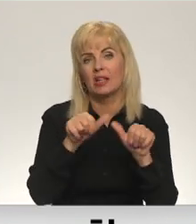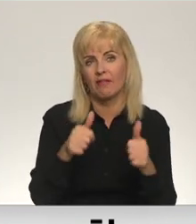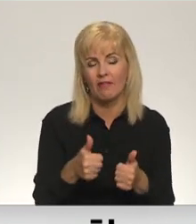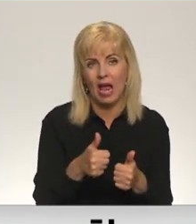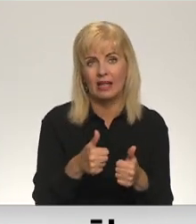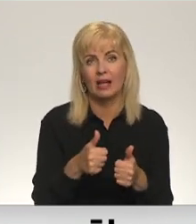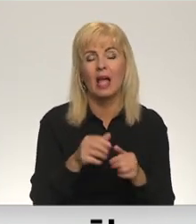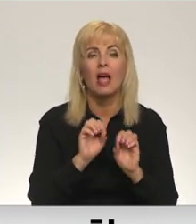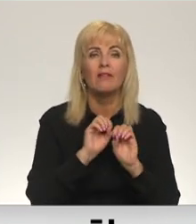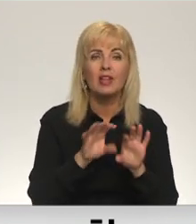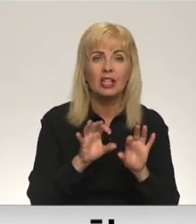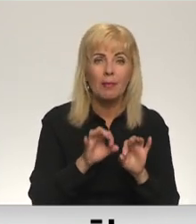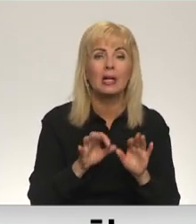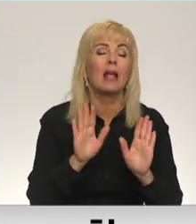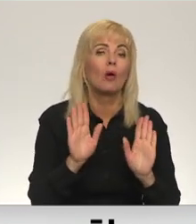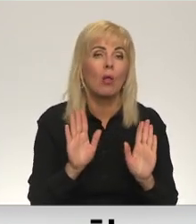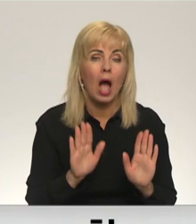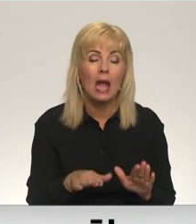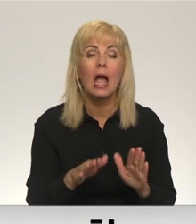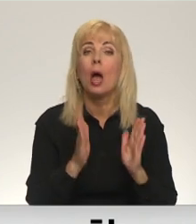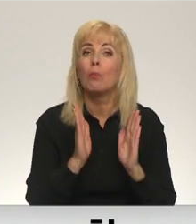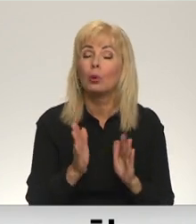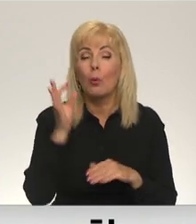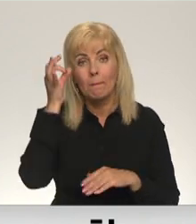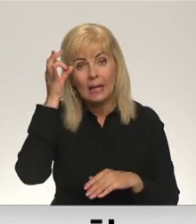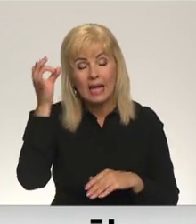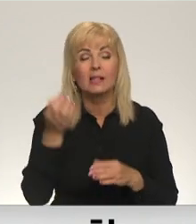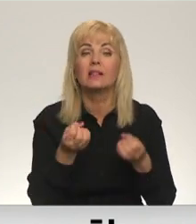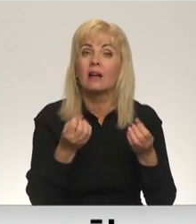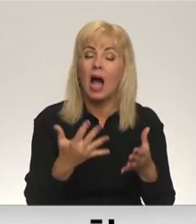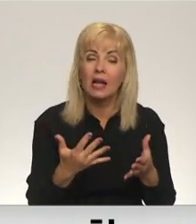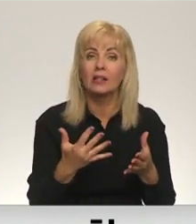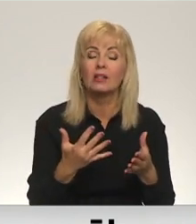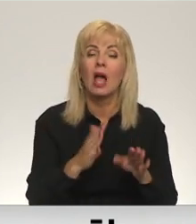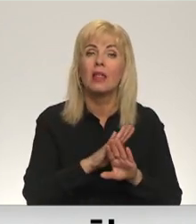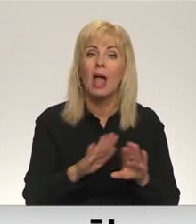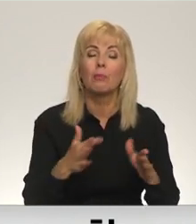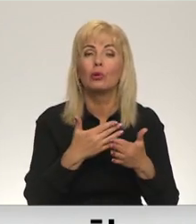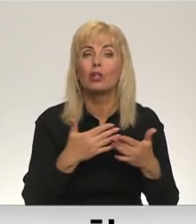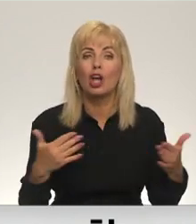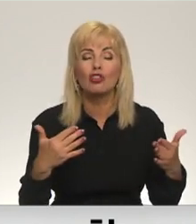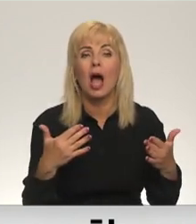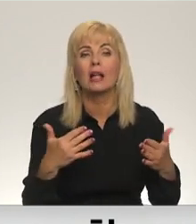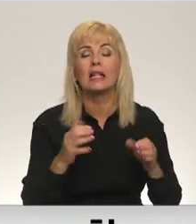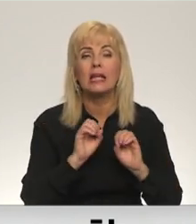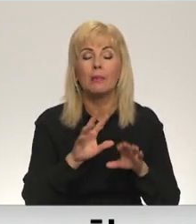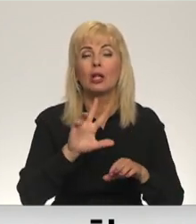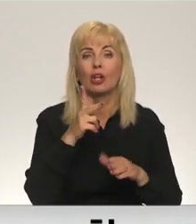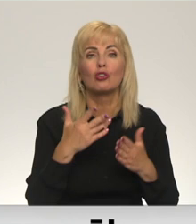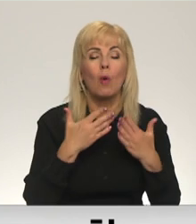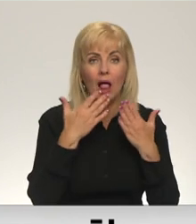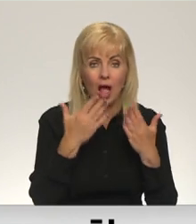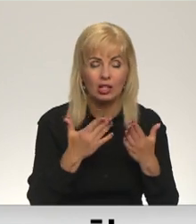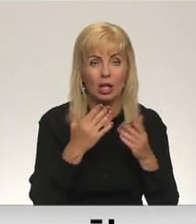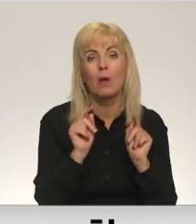vajadzētu interpretēt. Bet droši vien, lai būtu precīzi skaidrs un nebūtu dažāda interpretācija, tad es trešo lasījumu patiešām